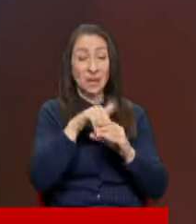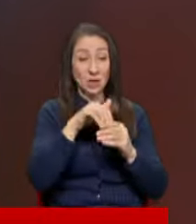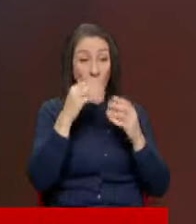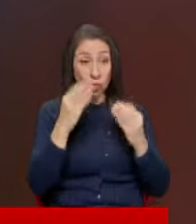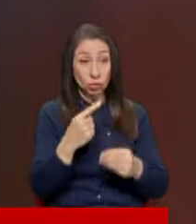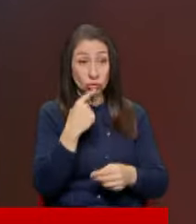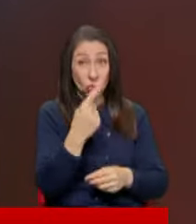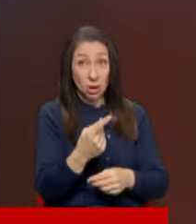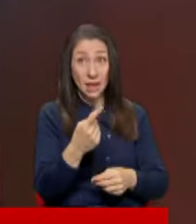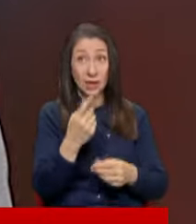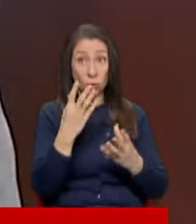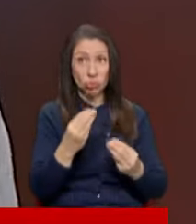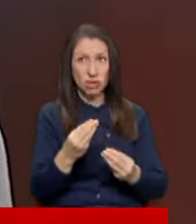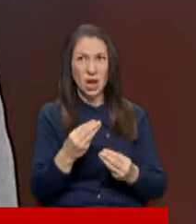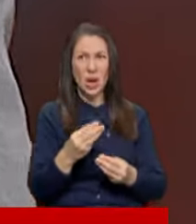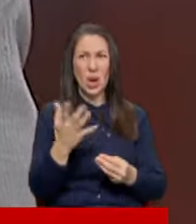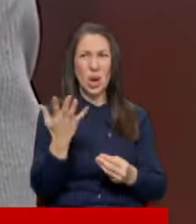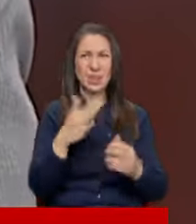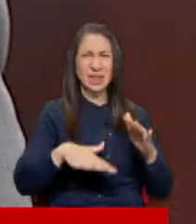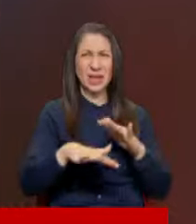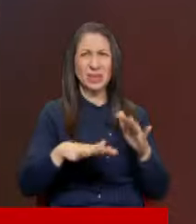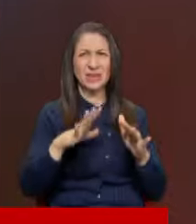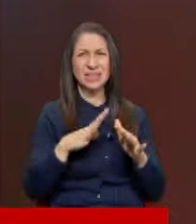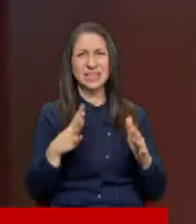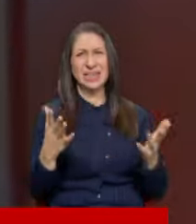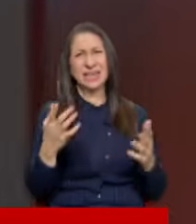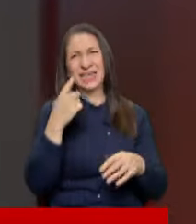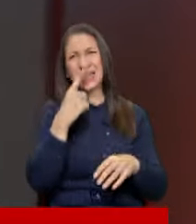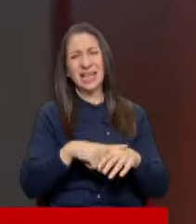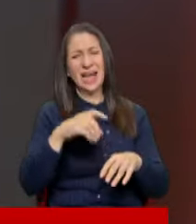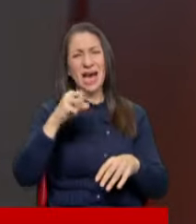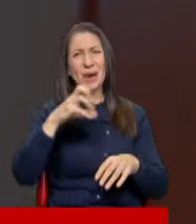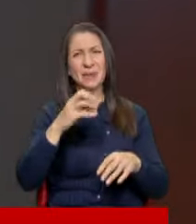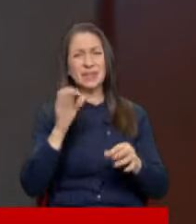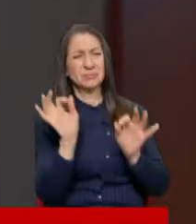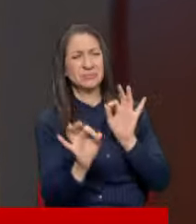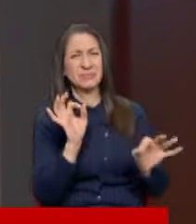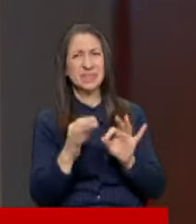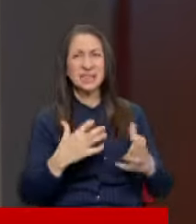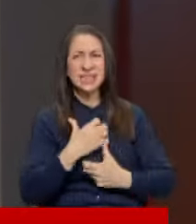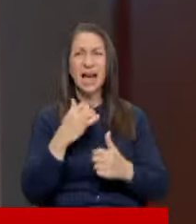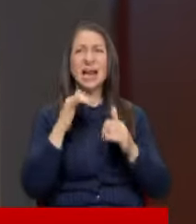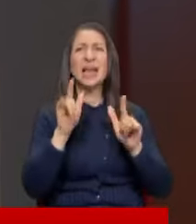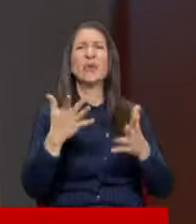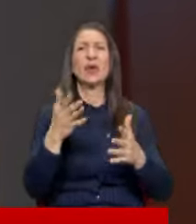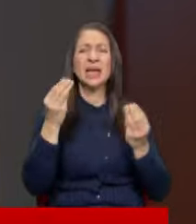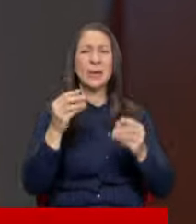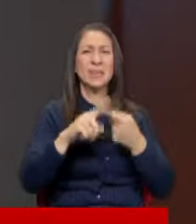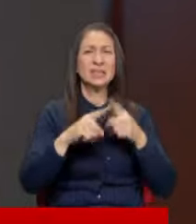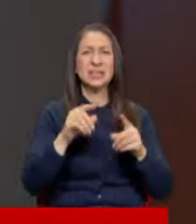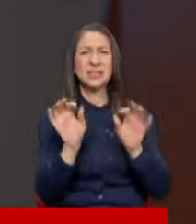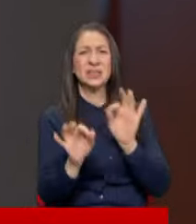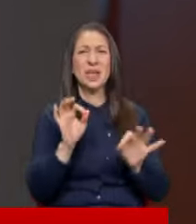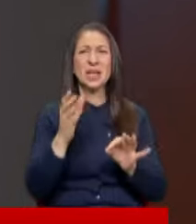olup söyleyen olduğunda öyle bir tabanı var ki ya inan AKP'li troller dert yanıyordu ya gerek yok ya iyi Parti'nin